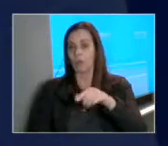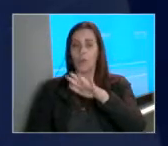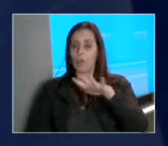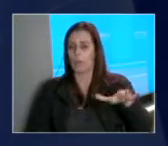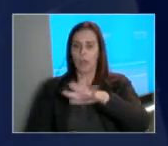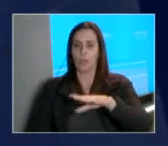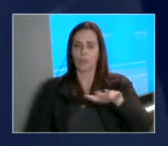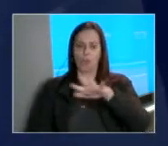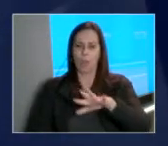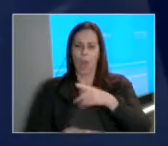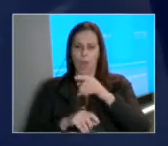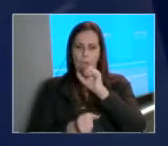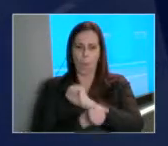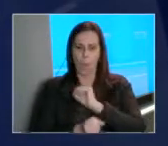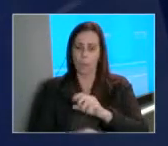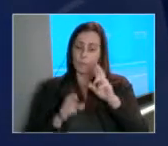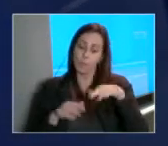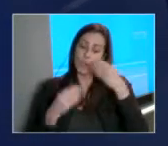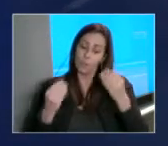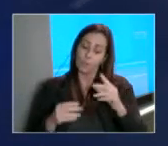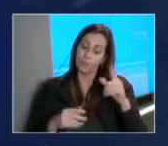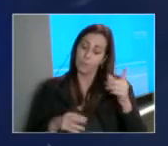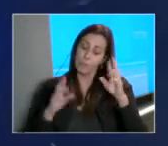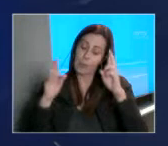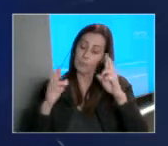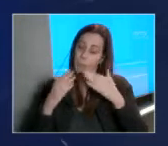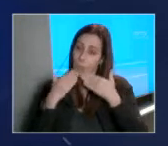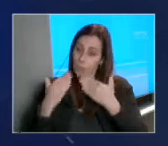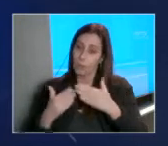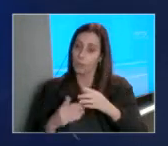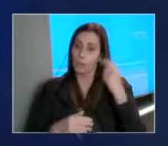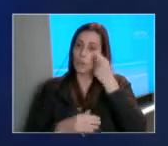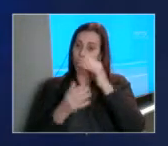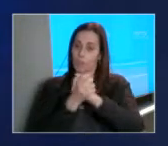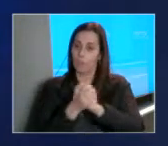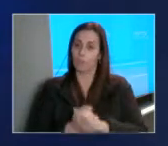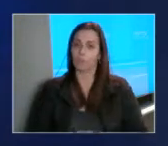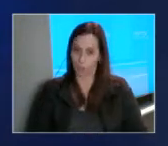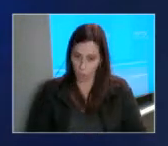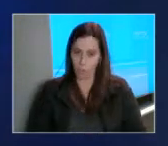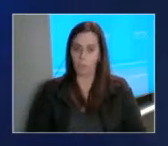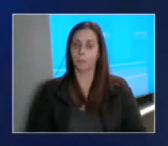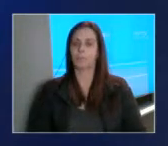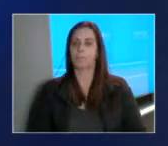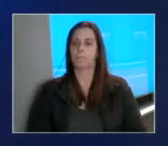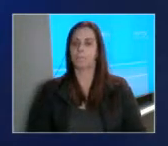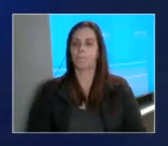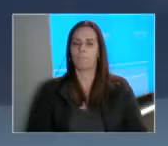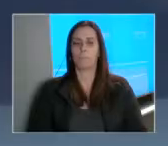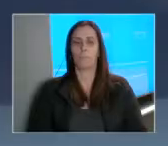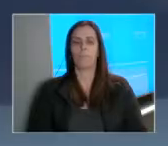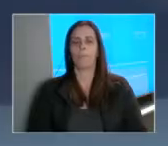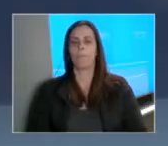צבי, תל אביב, אנחנו מקווים שיהיה טוב, כולנו תקווה. תודה רבה לך, שתהיה שבת שלום. אמן. תודה רבה, סוף שבוע שקט ונעים